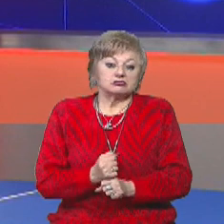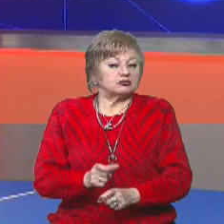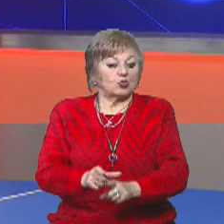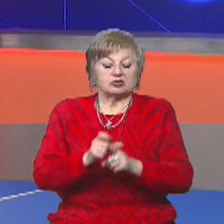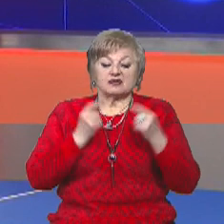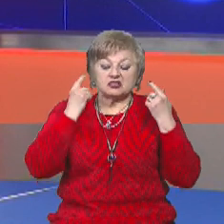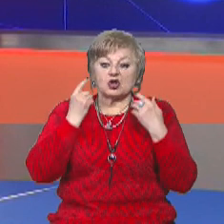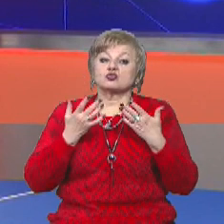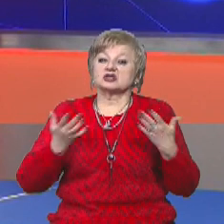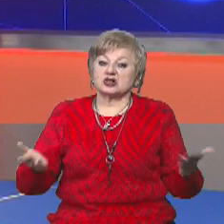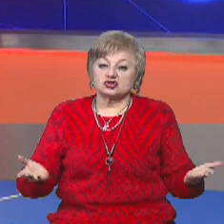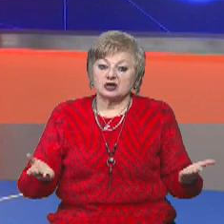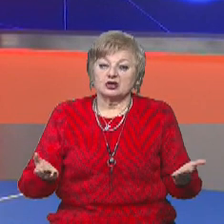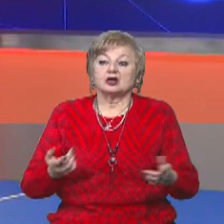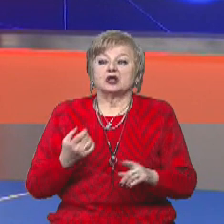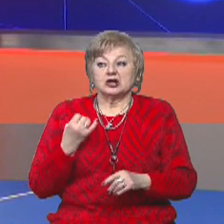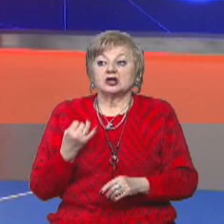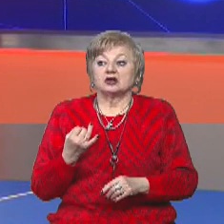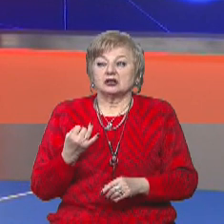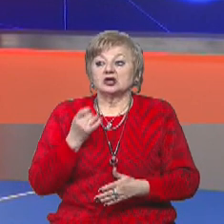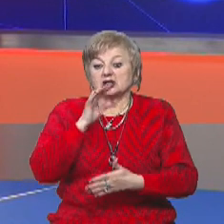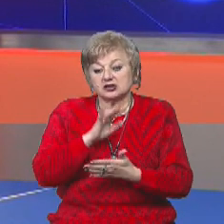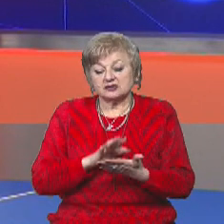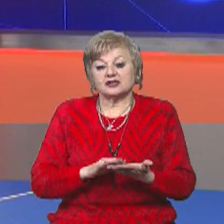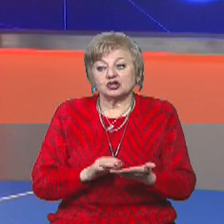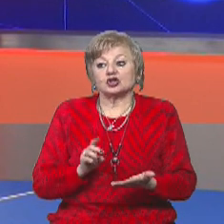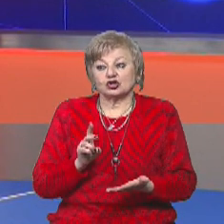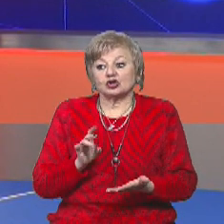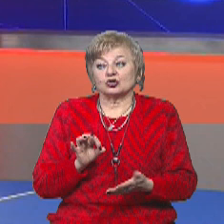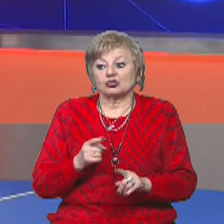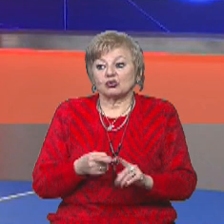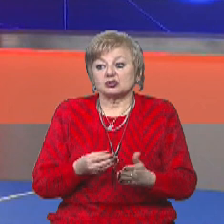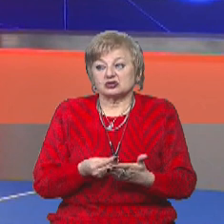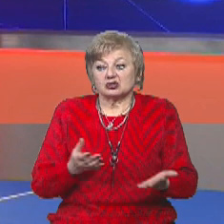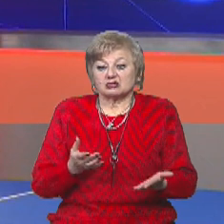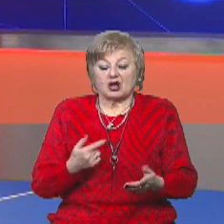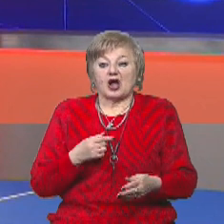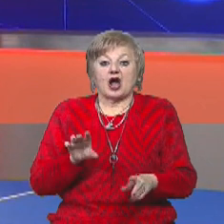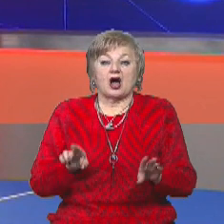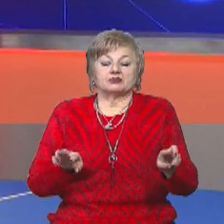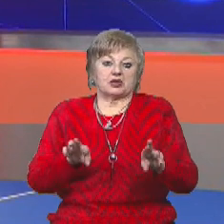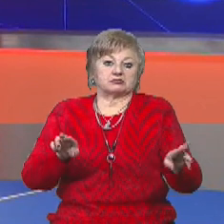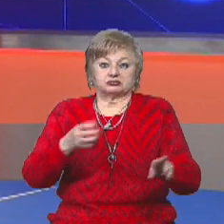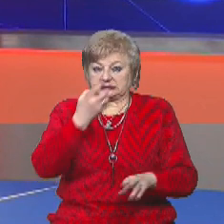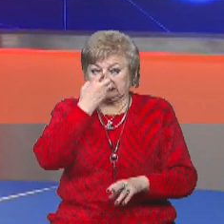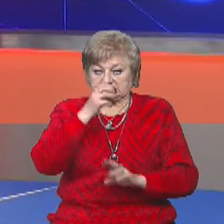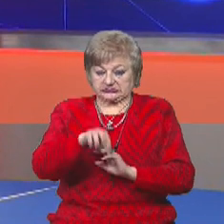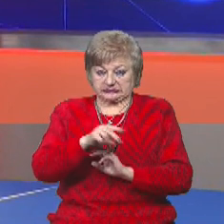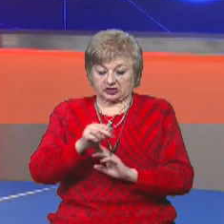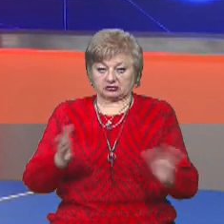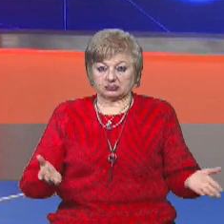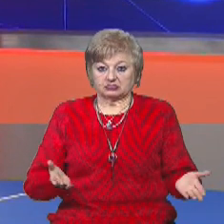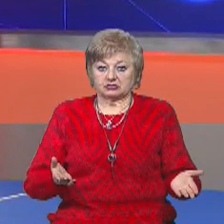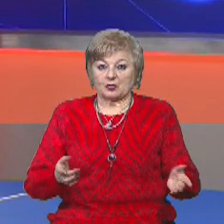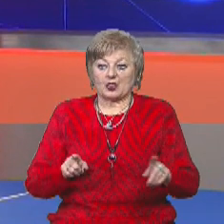не почули. Я думаю, що, знаєте, ну, вибачте за таку оцінку, це був такий цирк. Я думаю, що такий